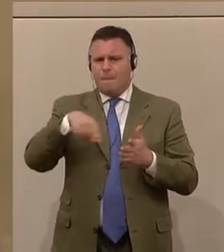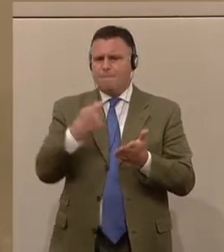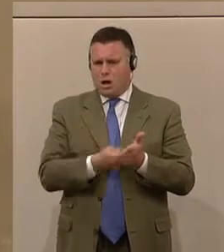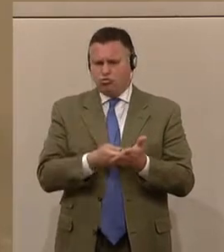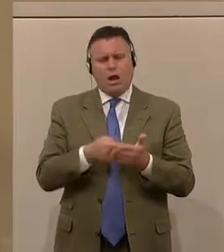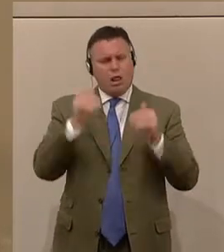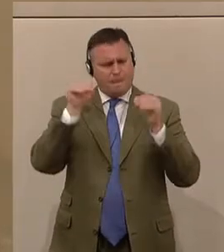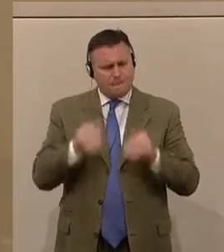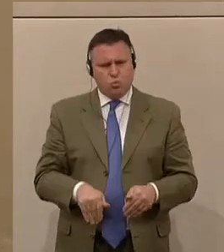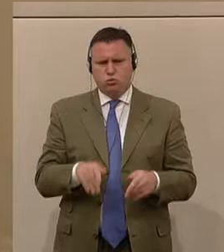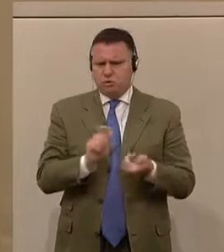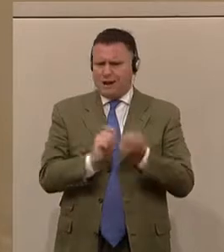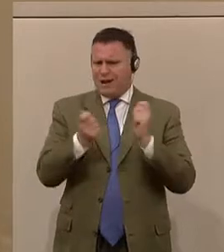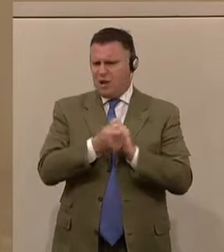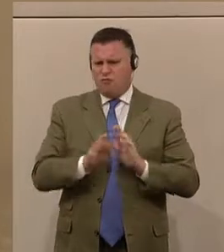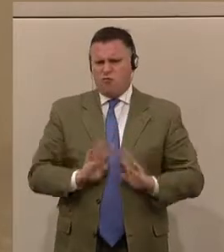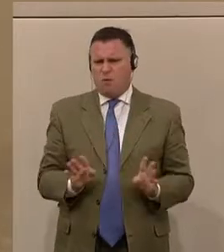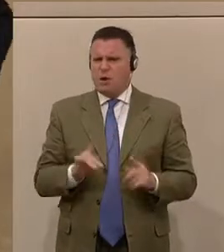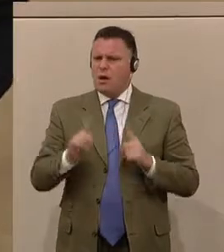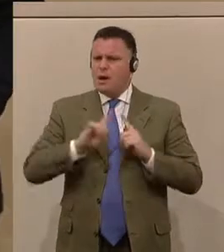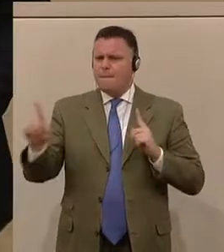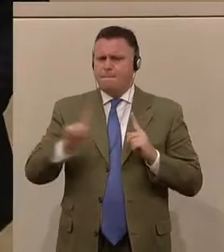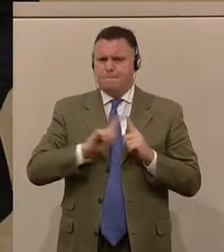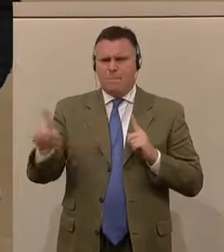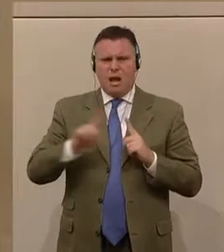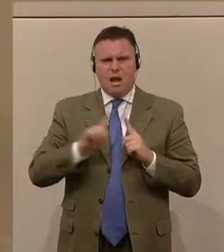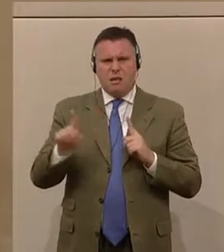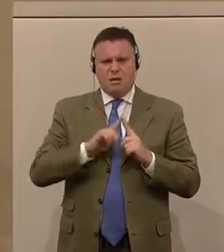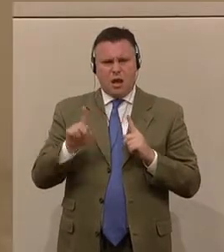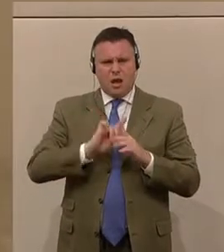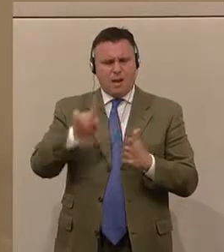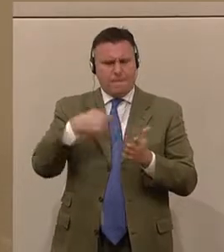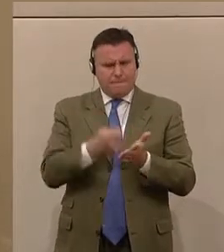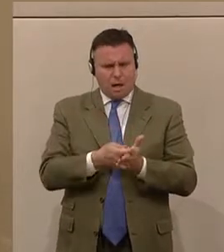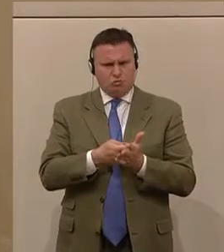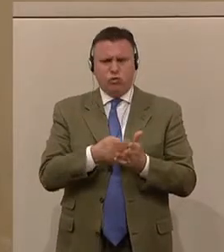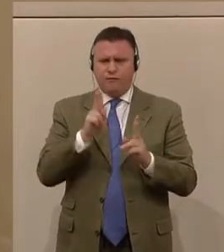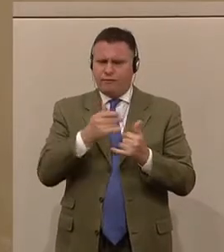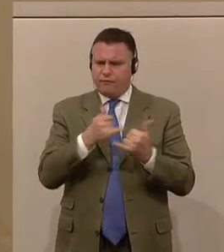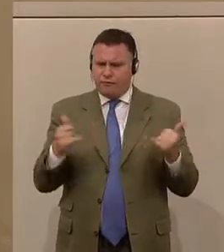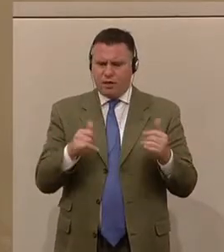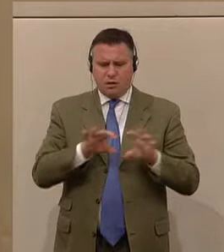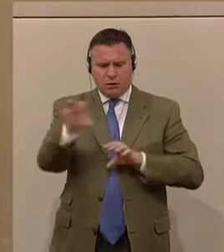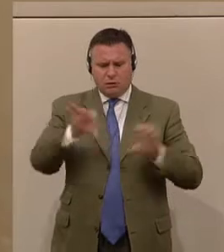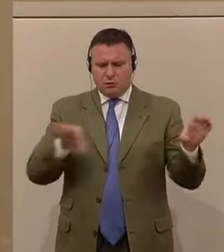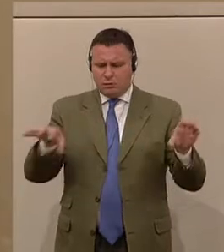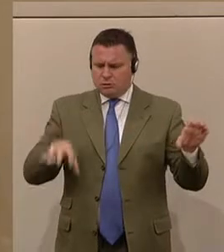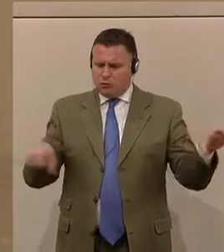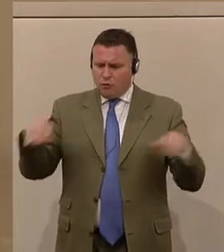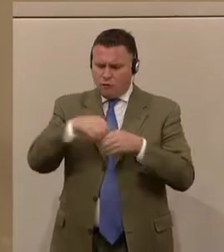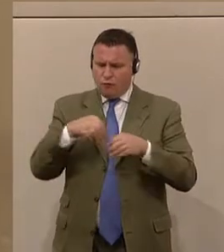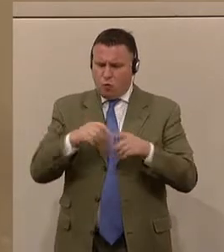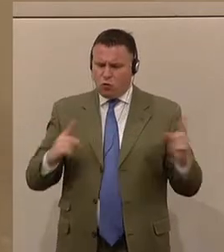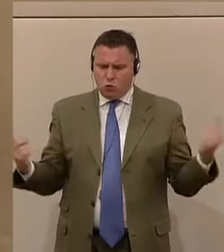eine Reform. Wir wissen ja, dass dieses Pendlerpauschale nichts anderes ist als ein Zersiedelungspauschale, das extrem